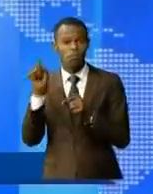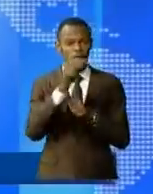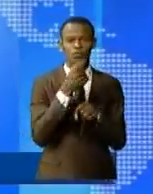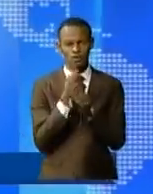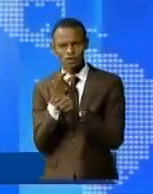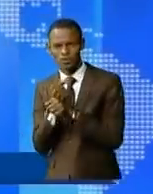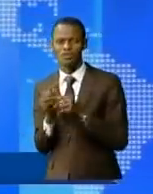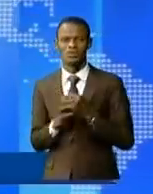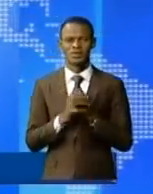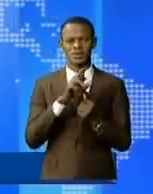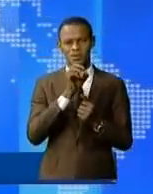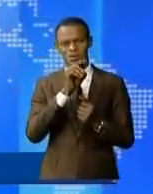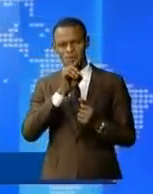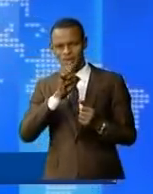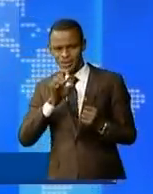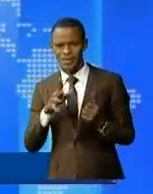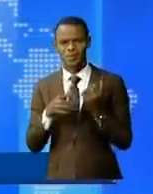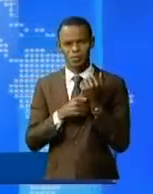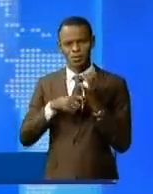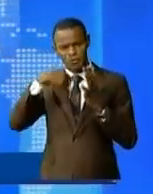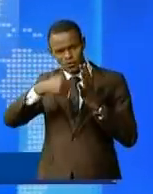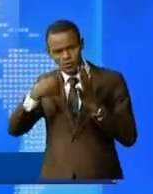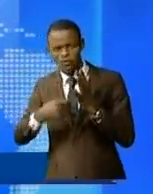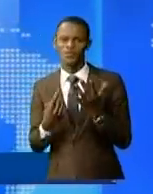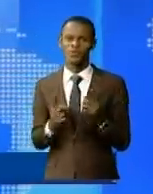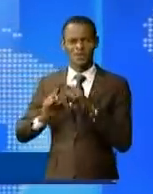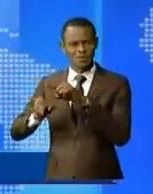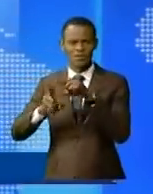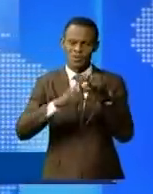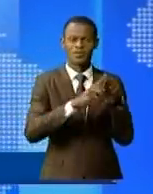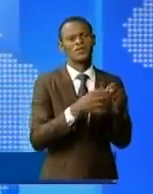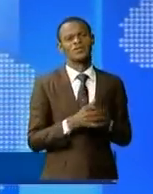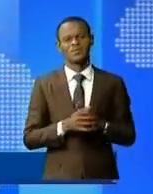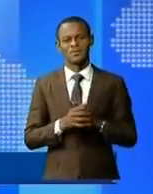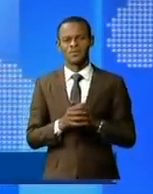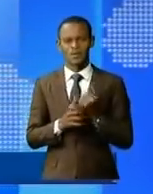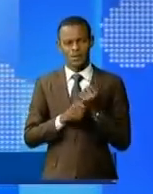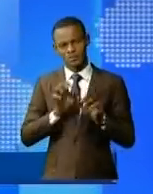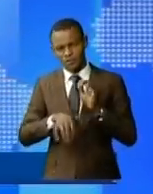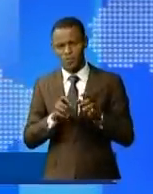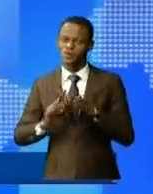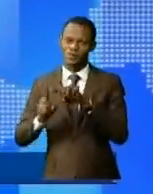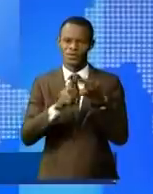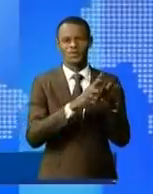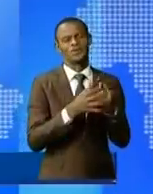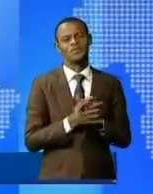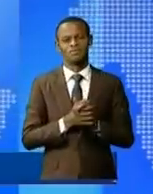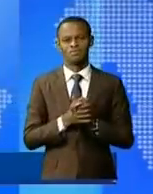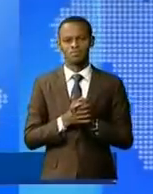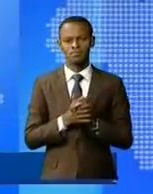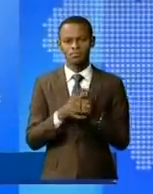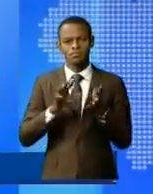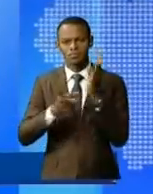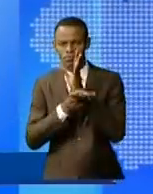par Rodé Panda, Discovert Pongo, écrit par Patricia Ungu. Avec Ronsard